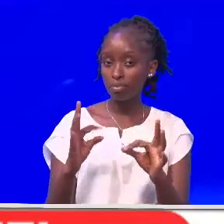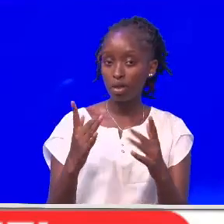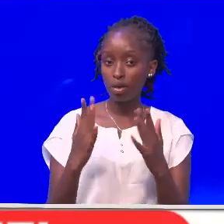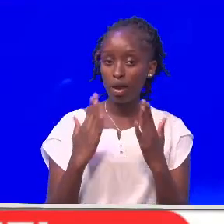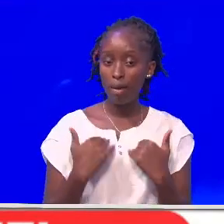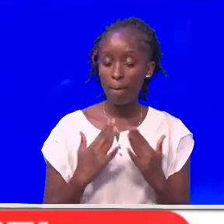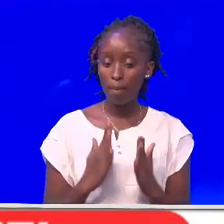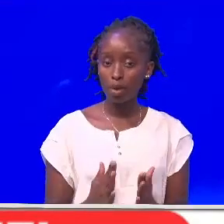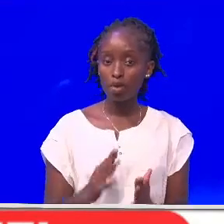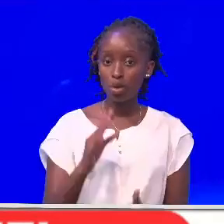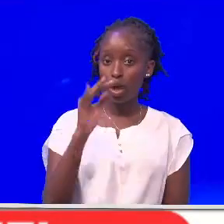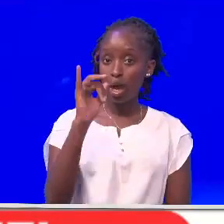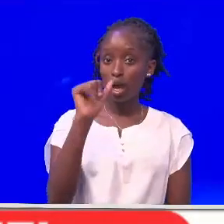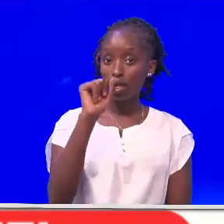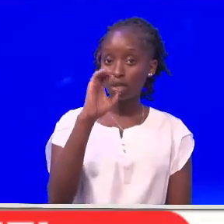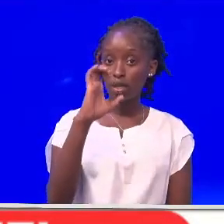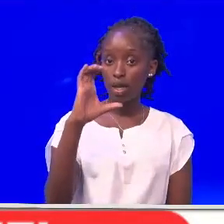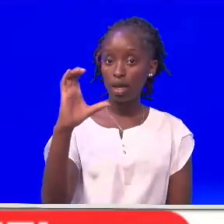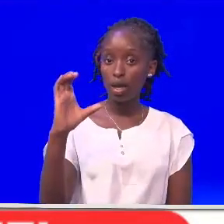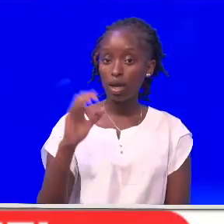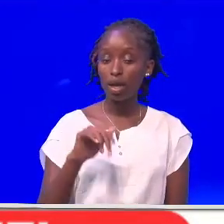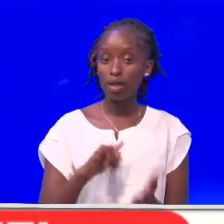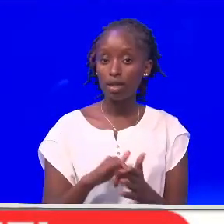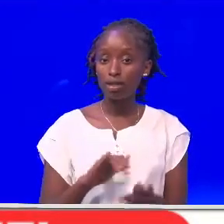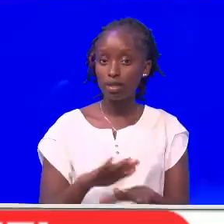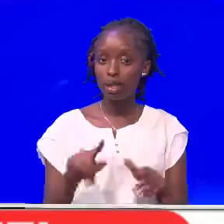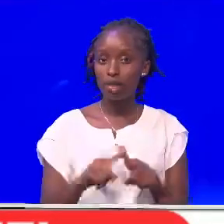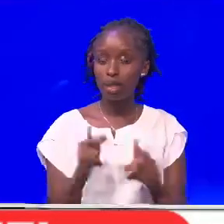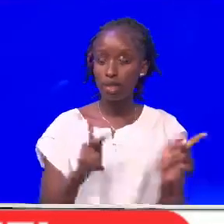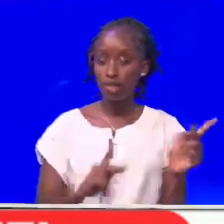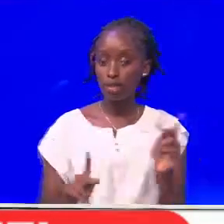yuko katika eneo hilo na ameandaa taarifa ifuatayo.